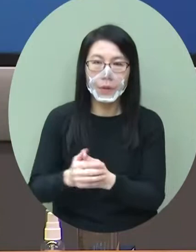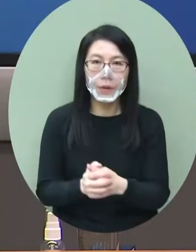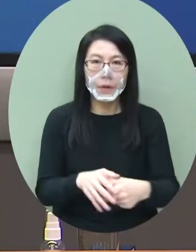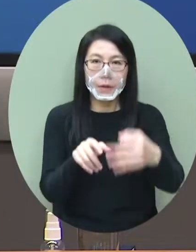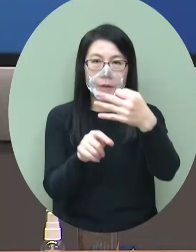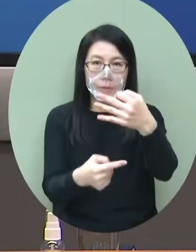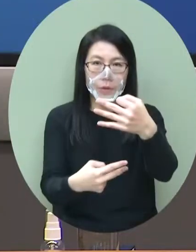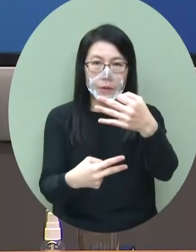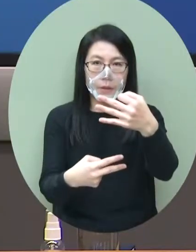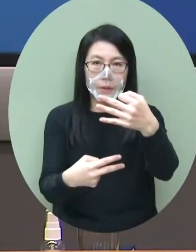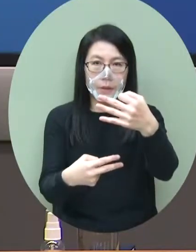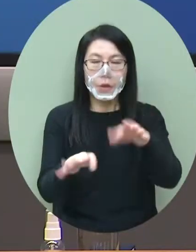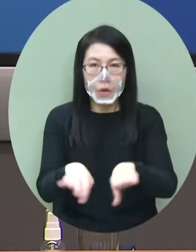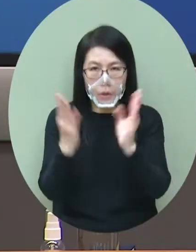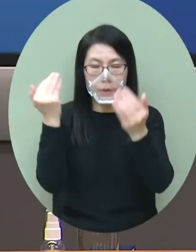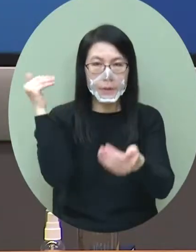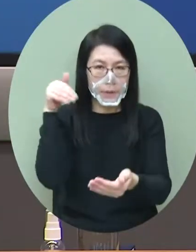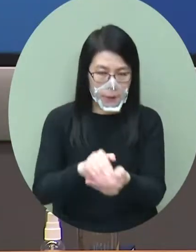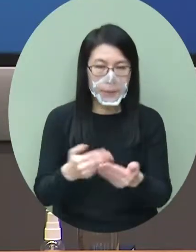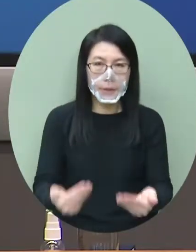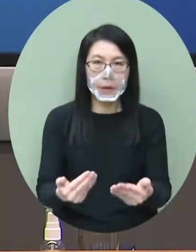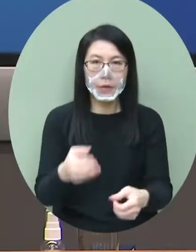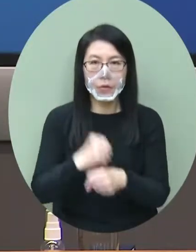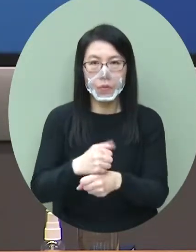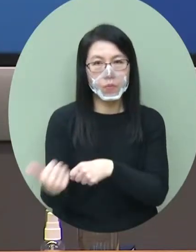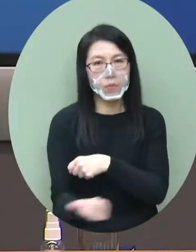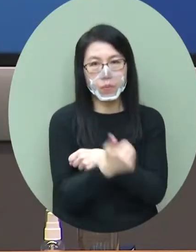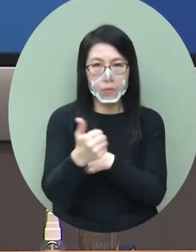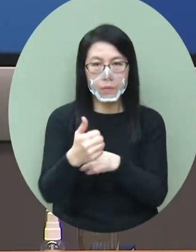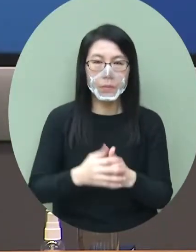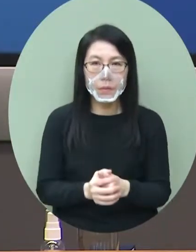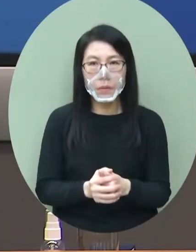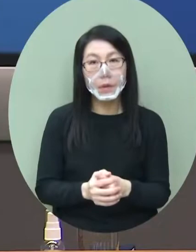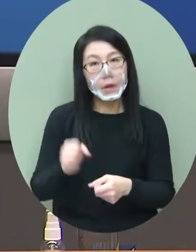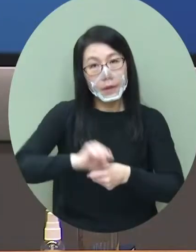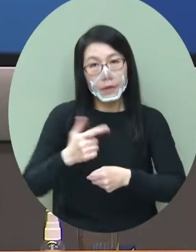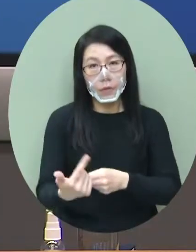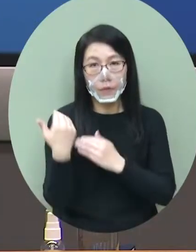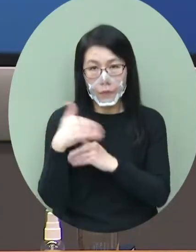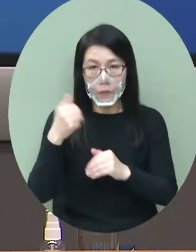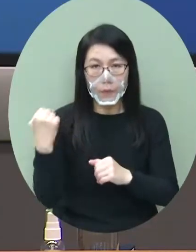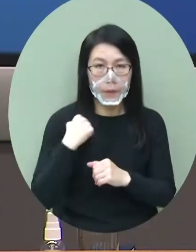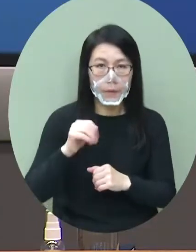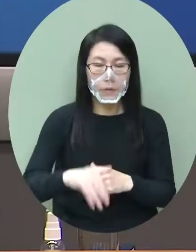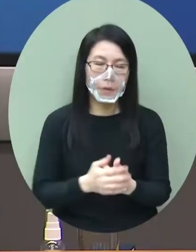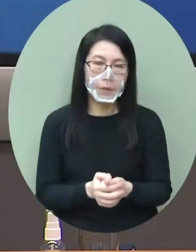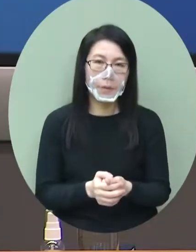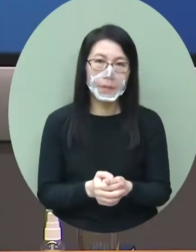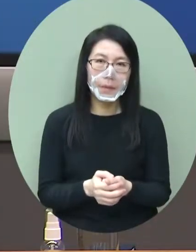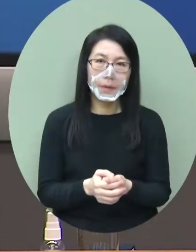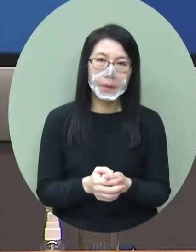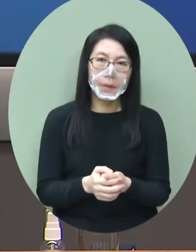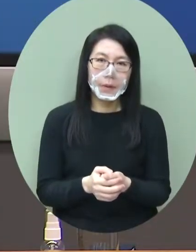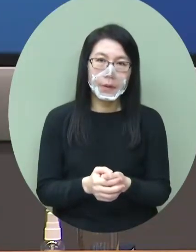服务呢，自从3月2号开通以来呢，运作呢是畅顺的。为了加大运力，我们也已